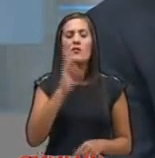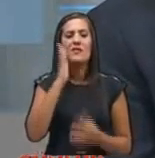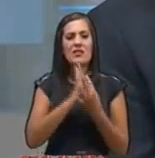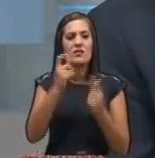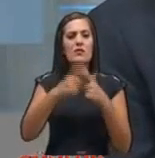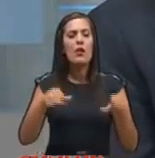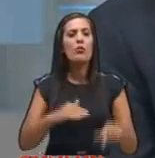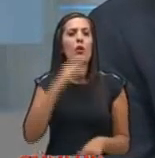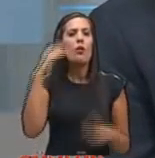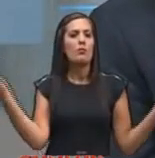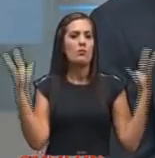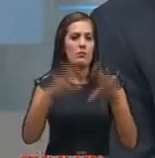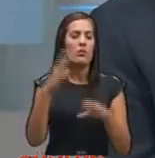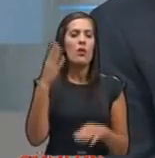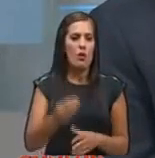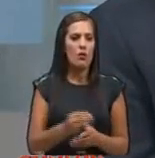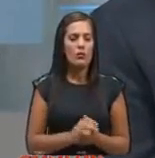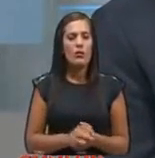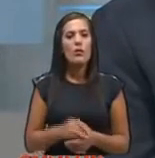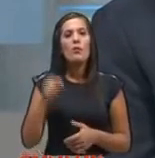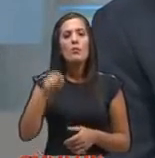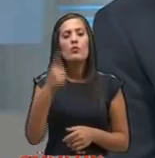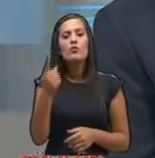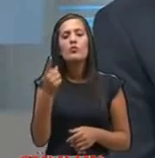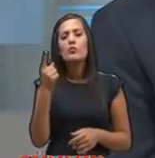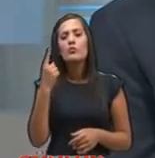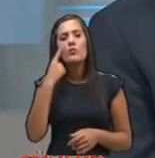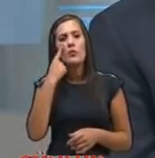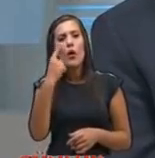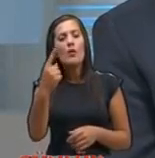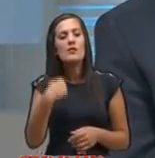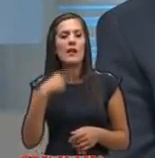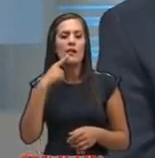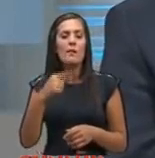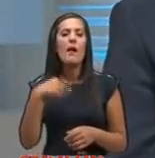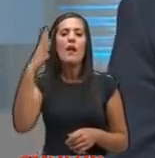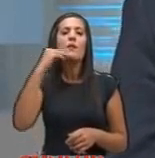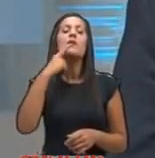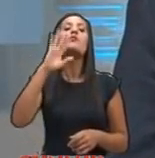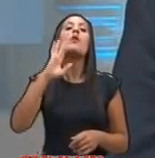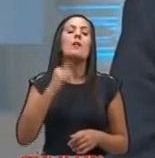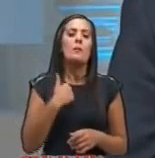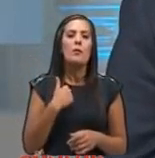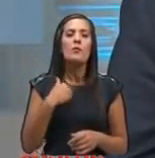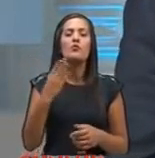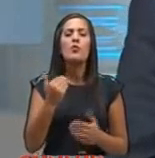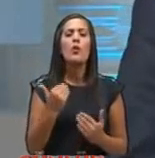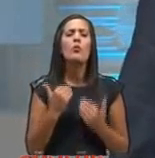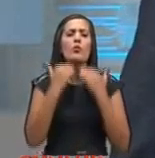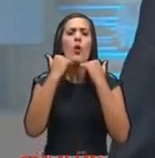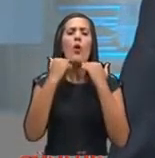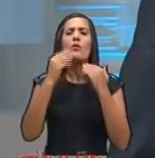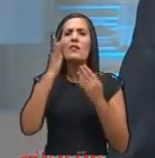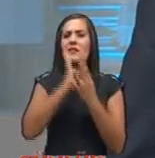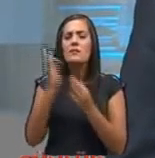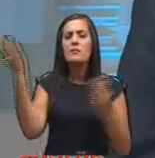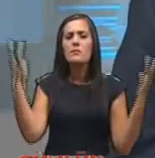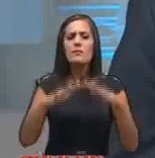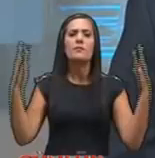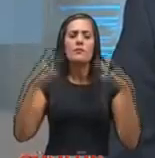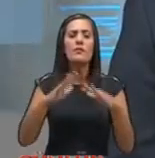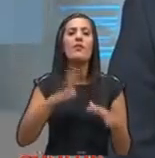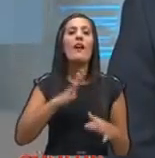kişilik salonu doldurduk. Bu şunun göstergesidir anlamında söylemiyorum. Çok yoğun bir ilgi var